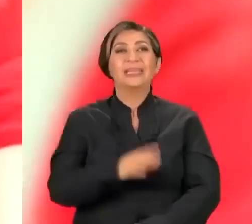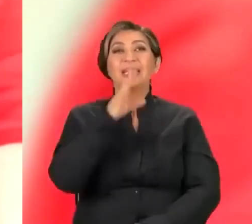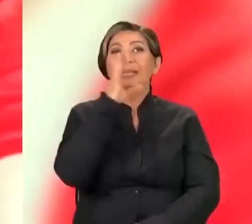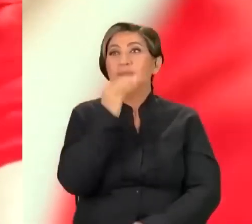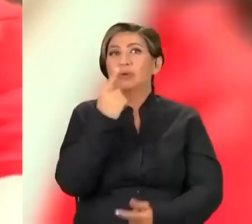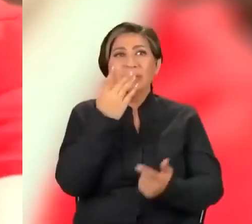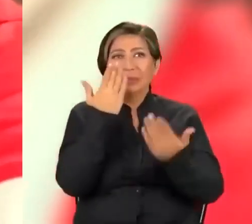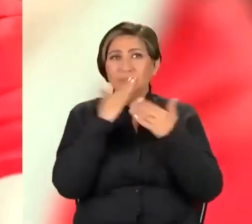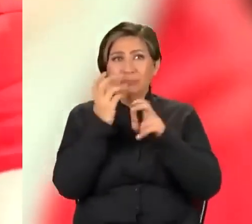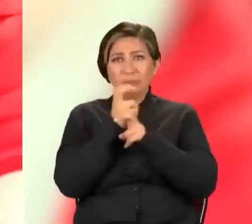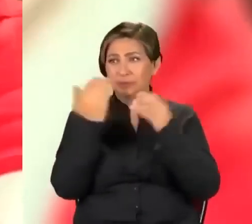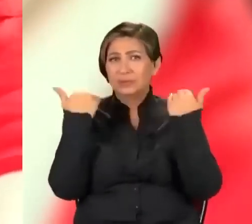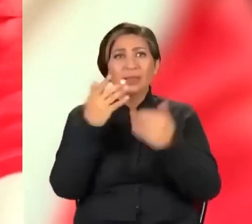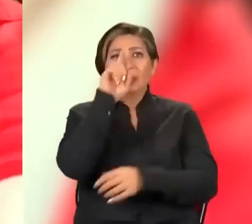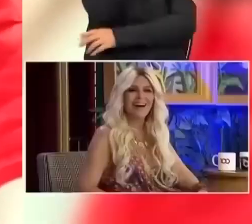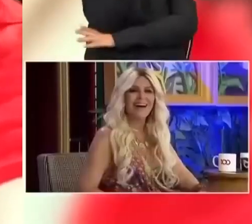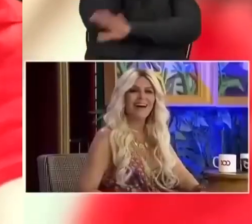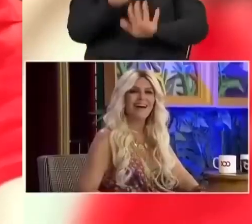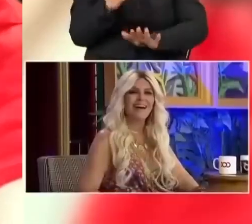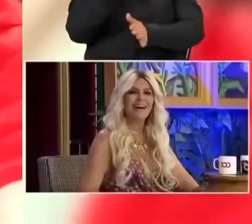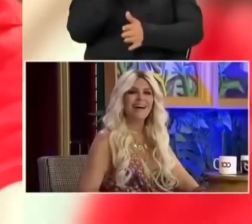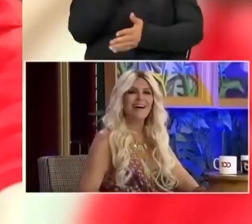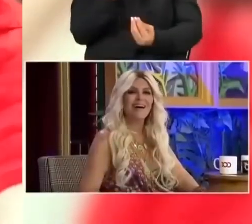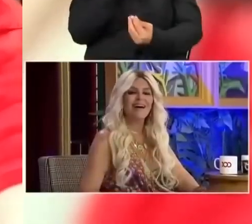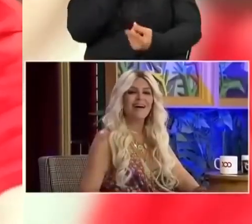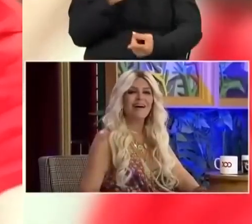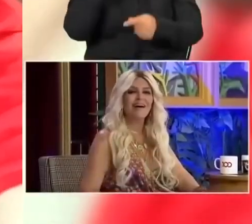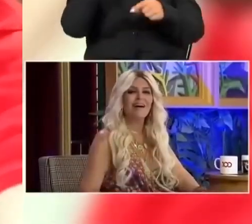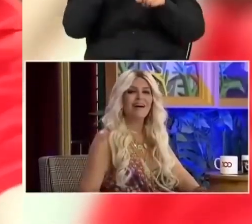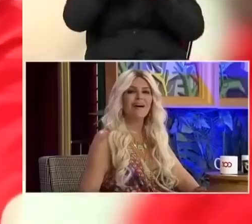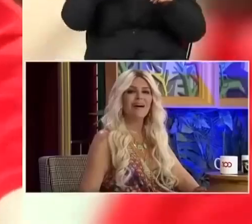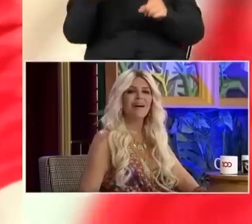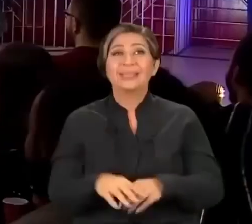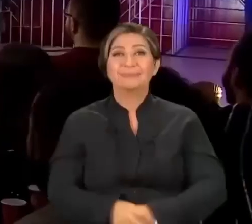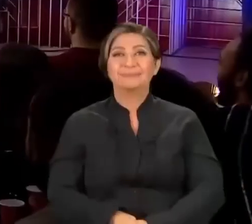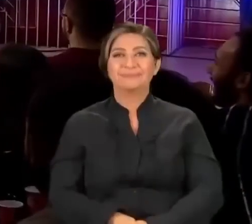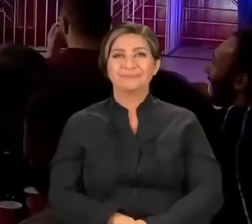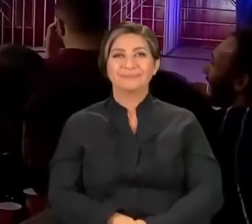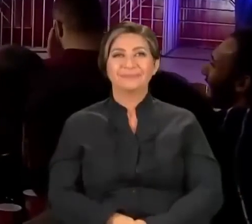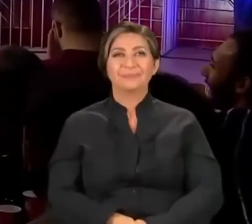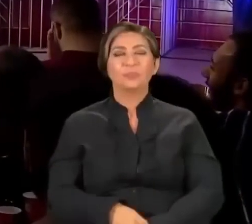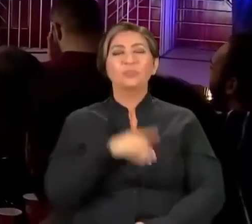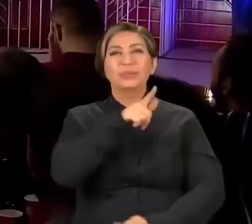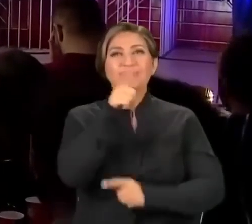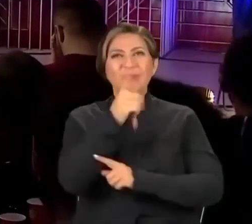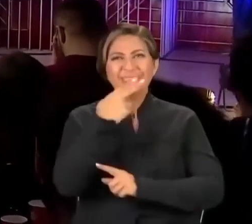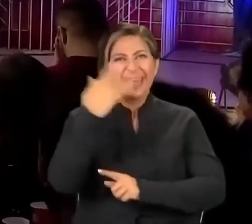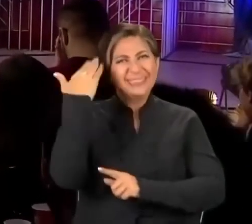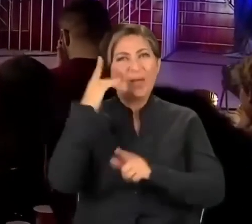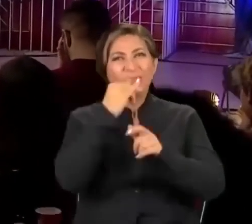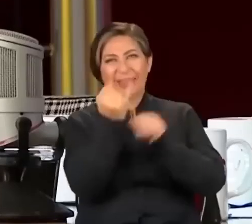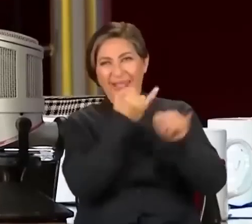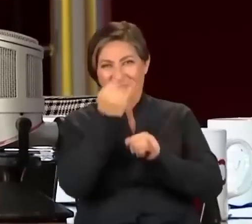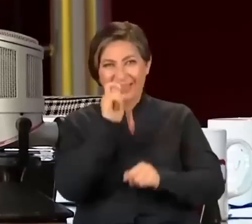Yok, kimse kalmadı ya. Resmen yalnız kaldım çok güzelim diye. Bugüne kadar da... Bu bir kızın videosu vardı. Evet, onunla